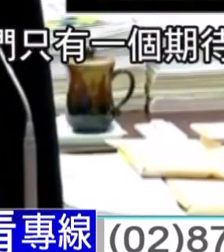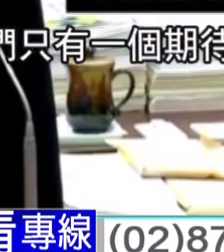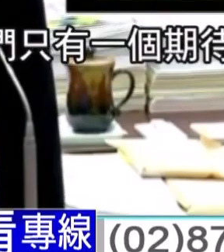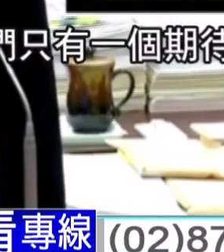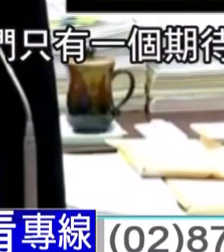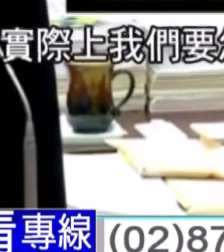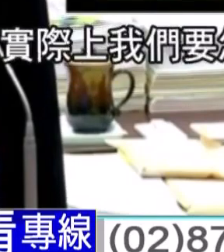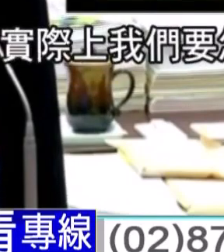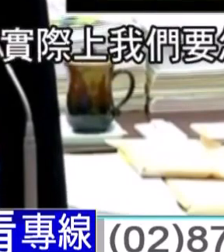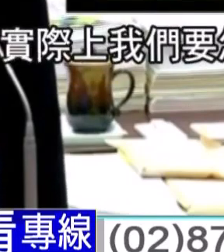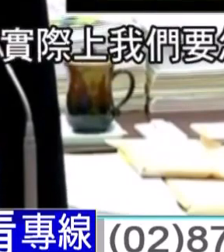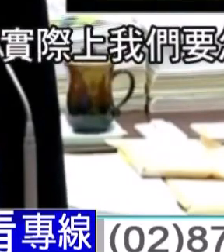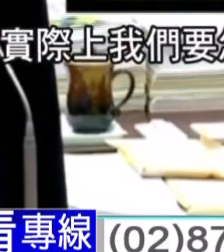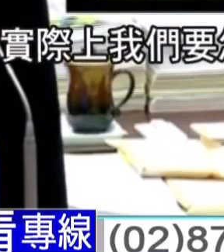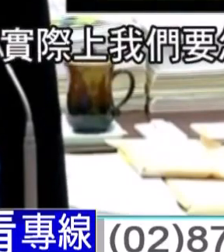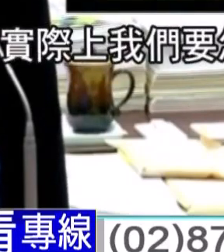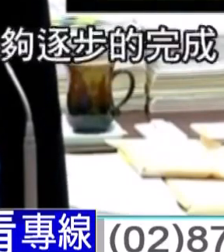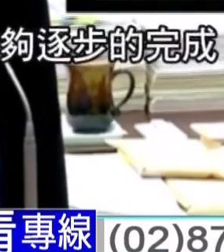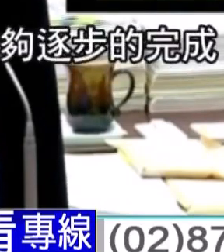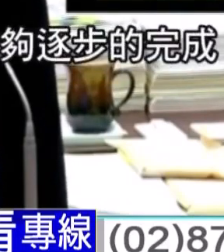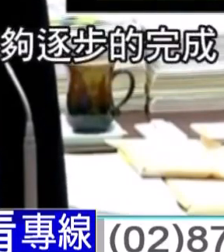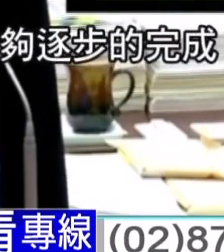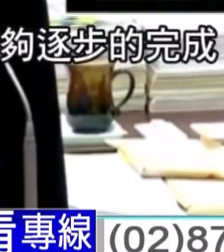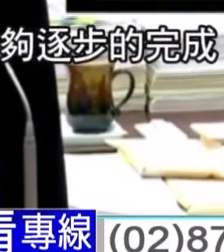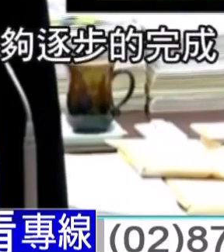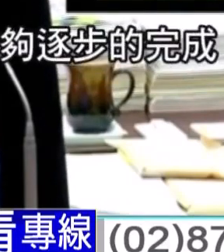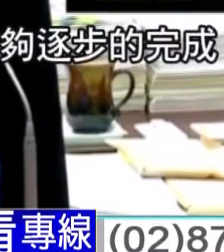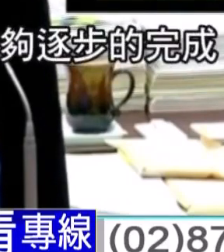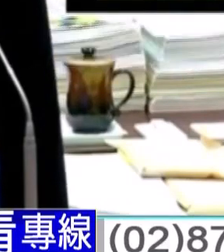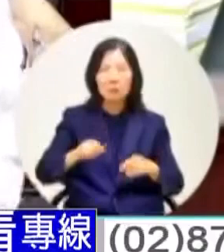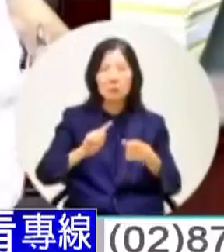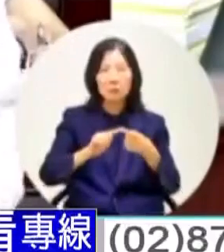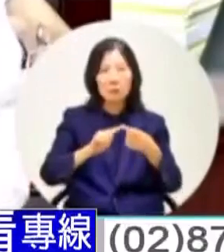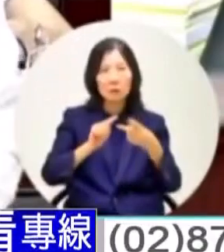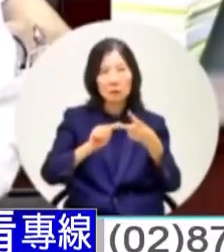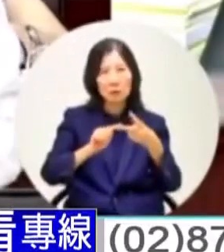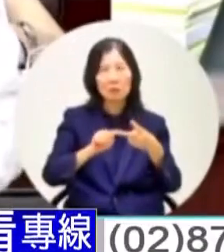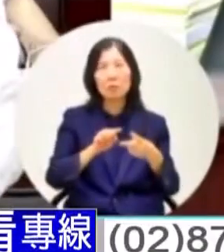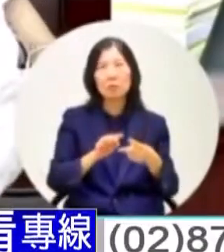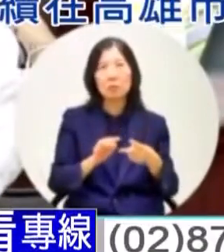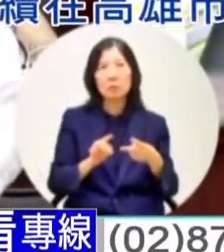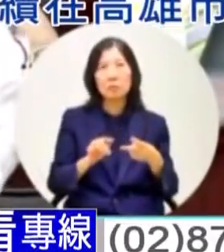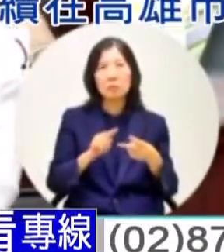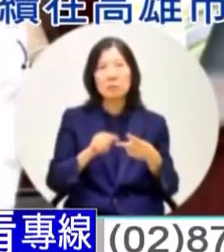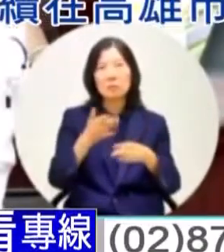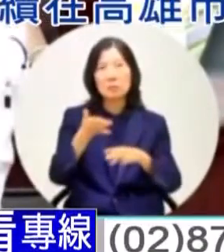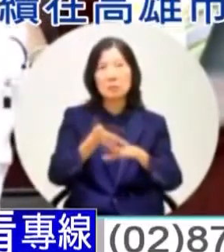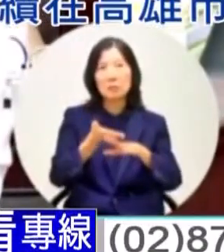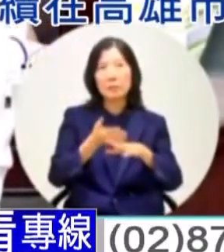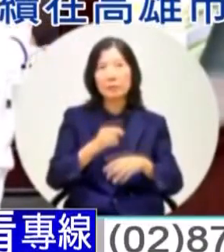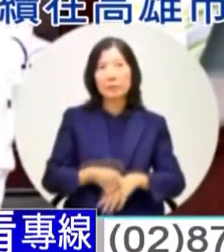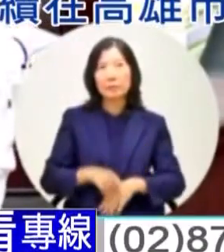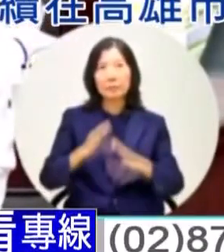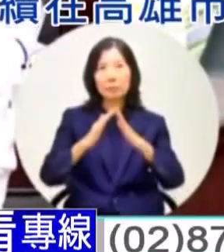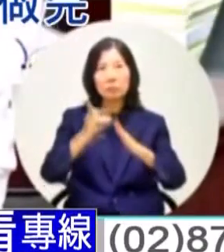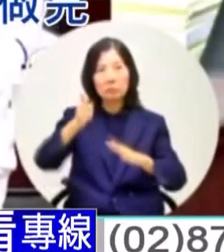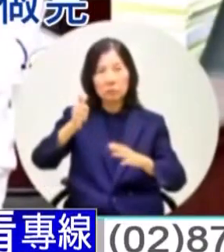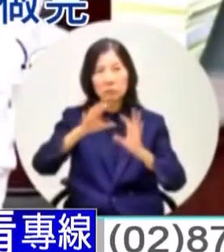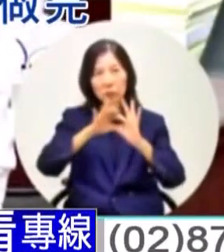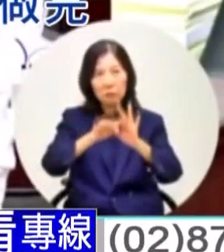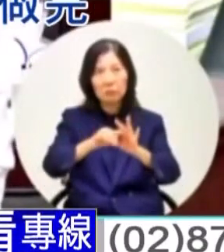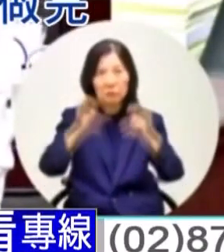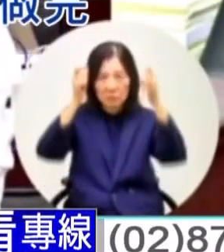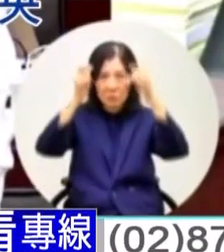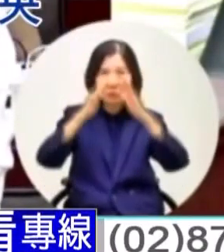做， 中央就会拨款啊， 这是地方的议会， 他没有钱哎， 这是地方的议会，还是你已经认定说，以后等韩国瑜当